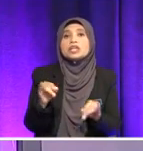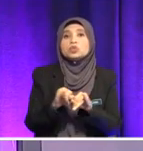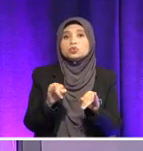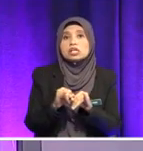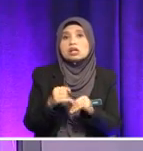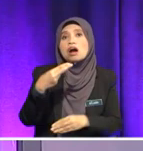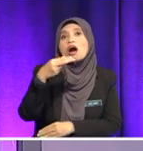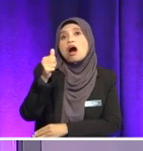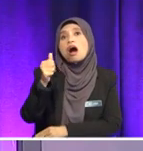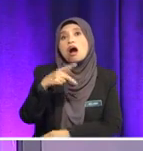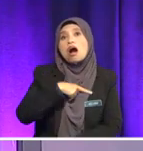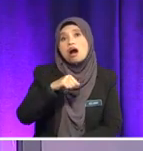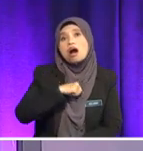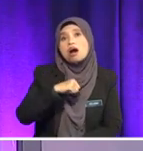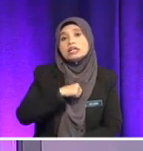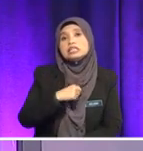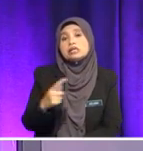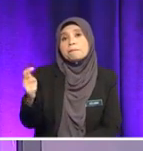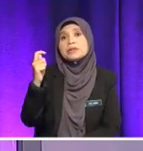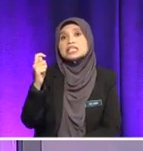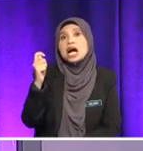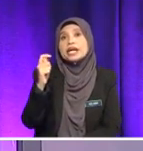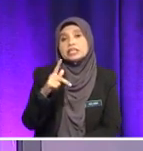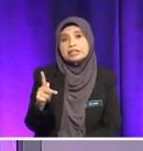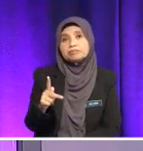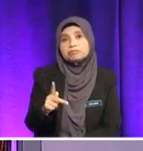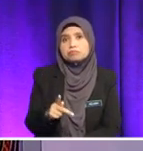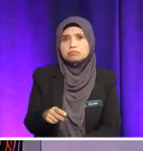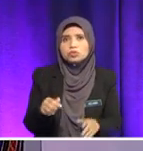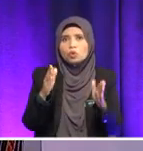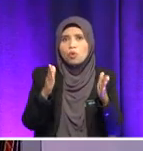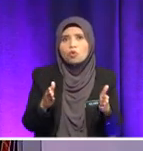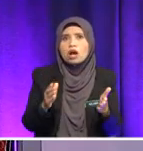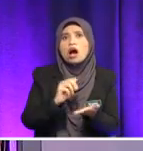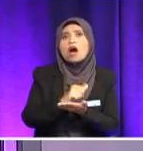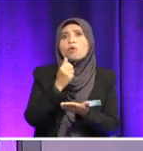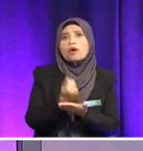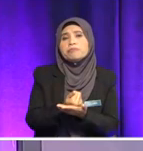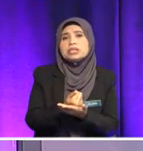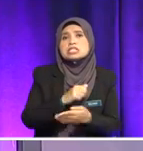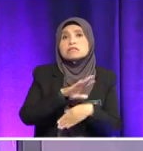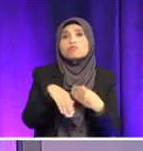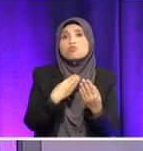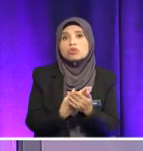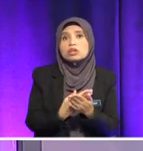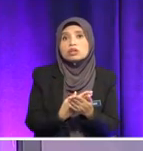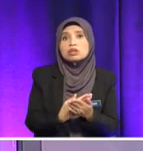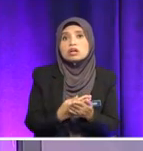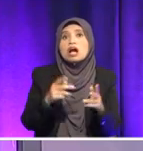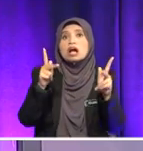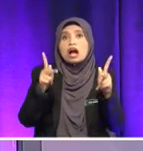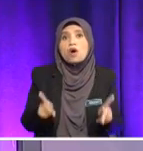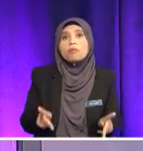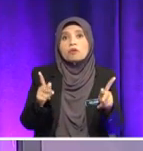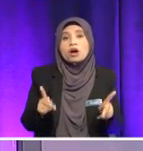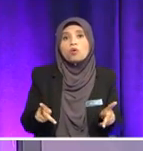hak-hak mereka dipertahankan keingat orang awam ini tadi termasuk lah kaum-kaum lain selain daripada Melayu